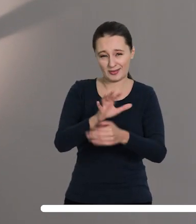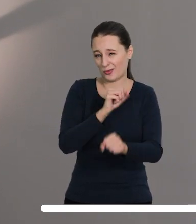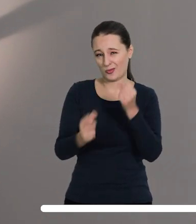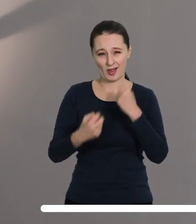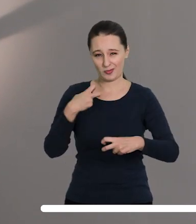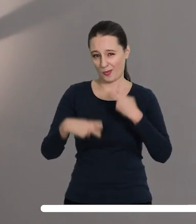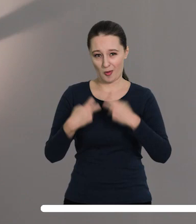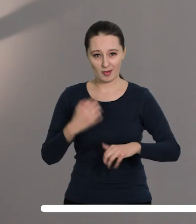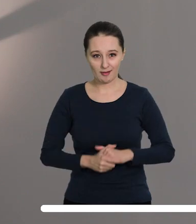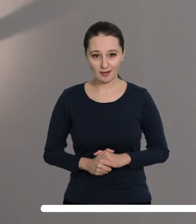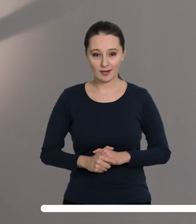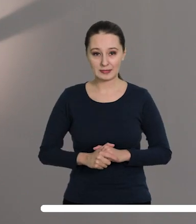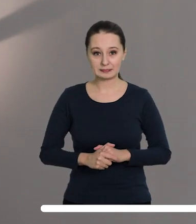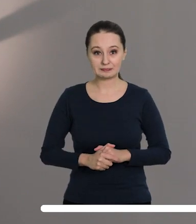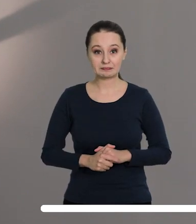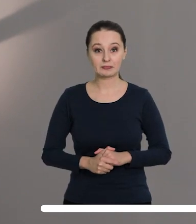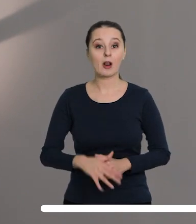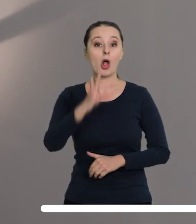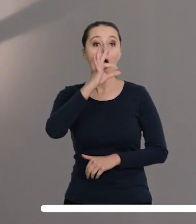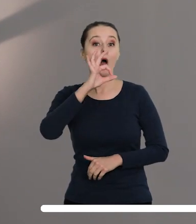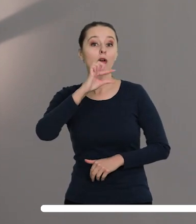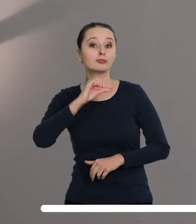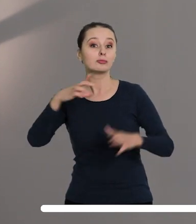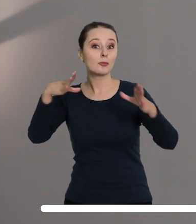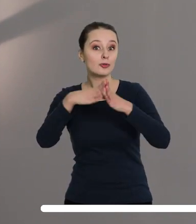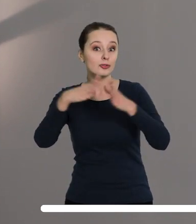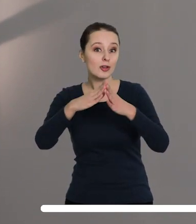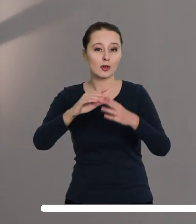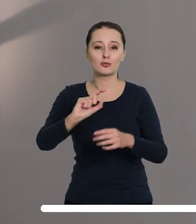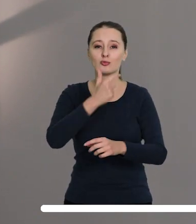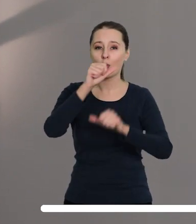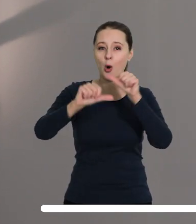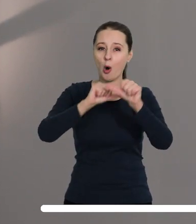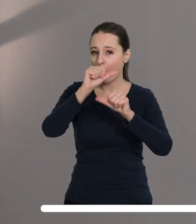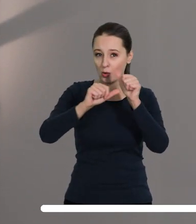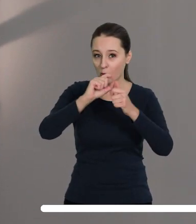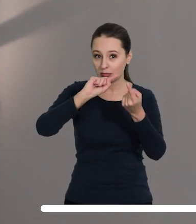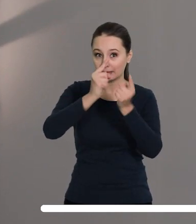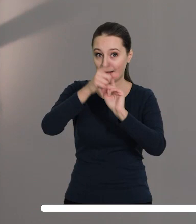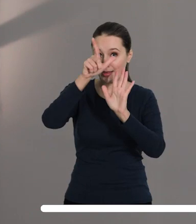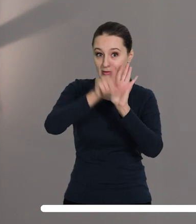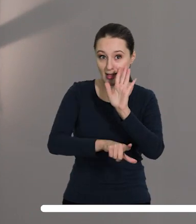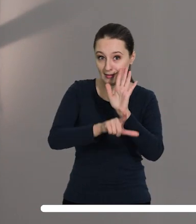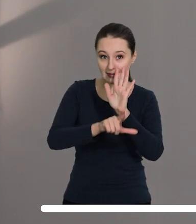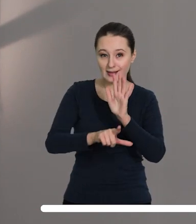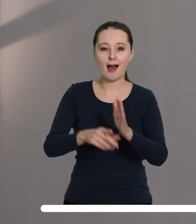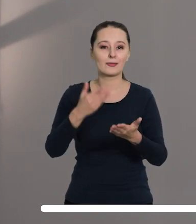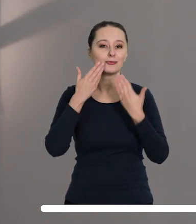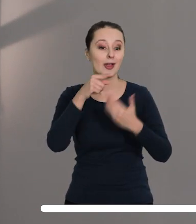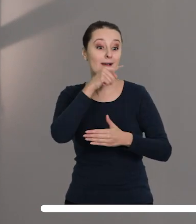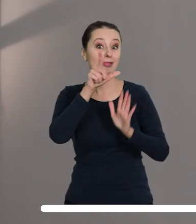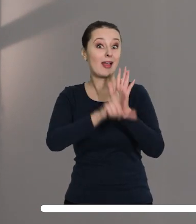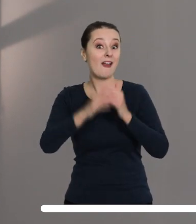stanowi wyzwania. Dzięki aktualizowanej każdego roku bazie Top Ten wiadomo dokładnie,